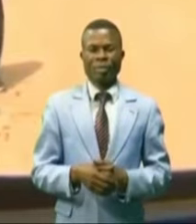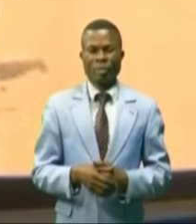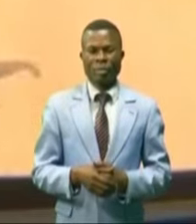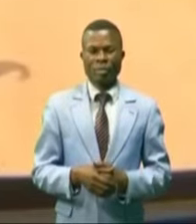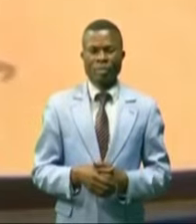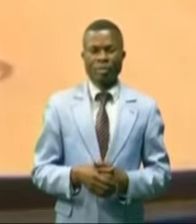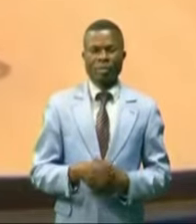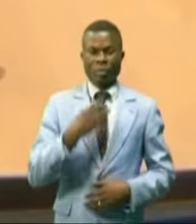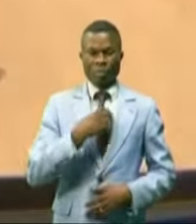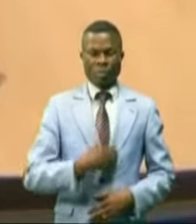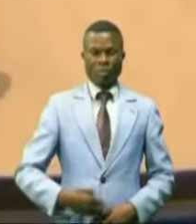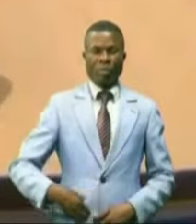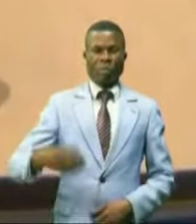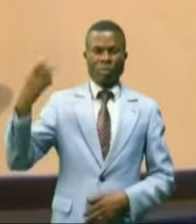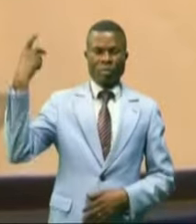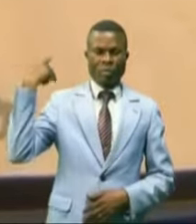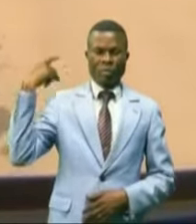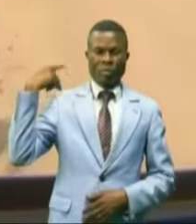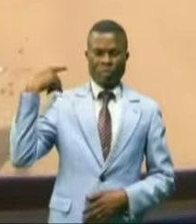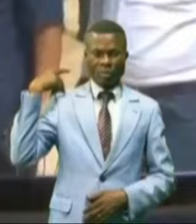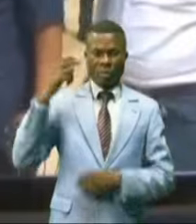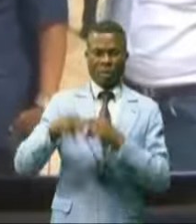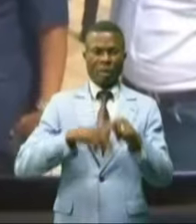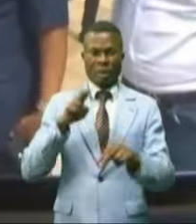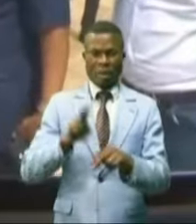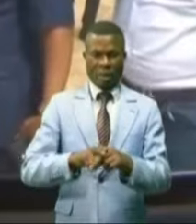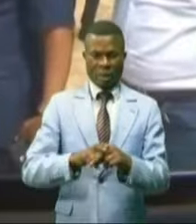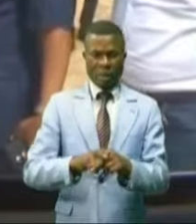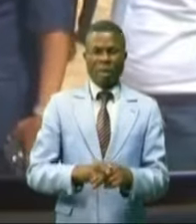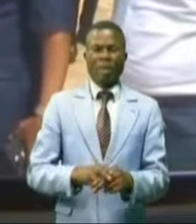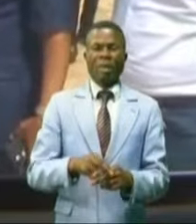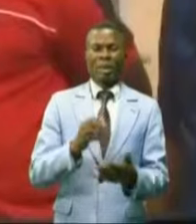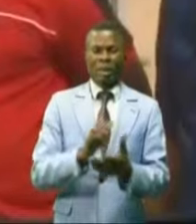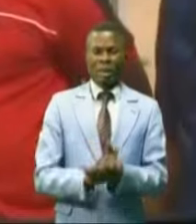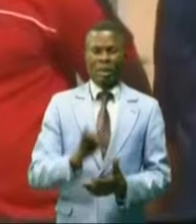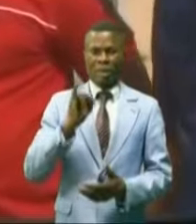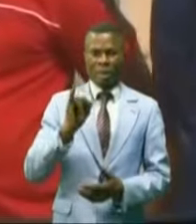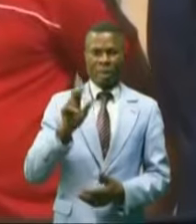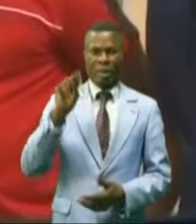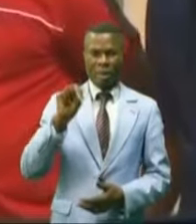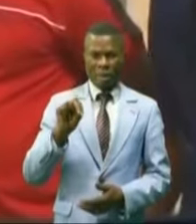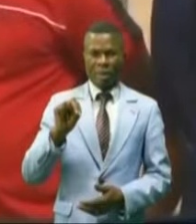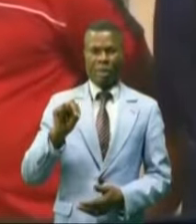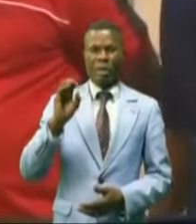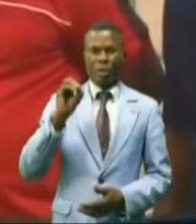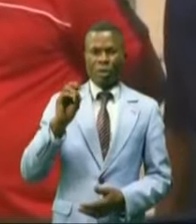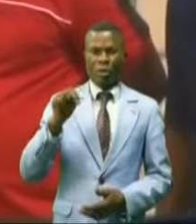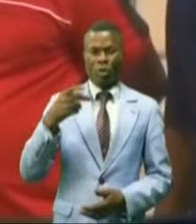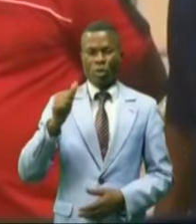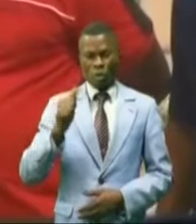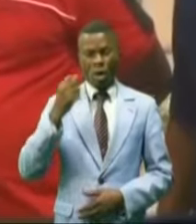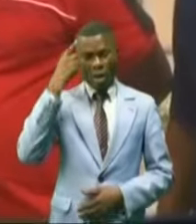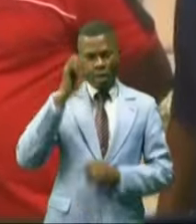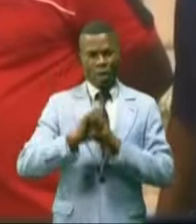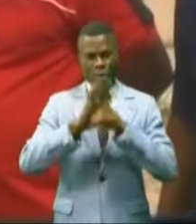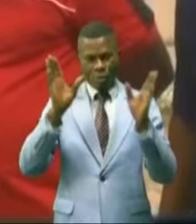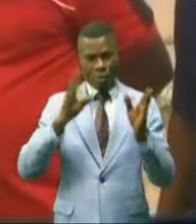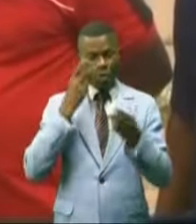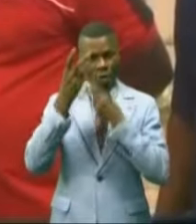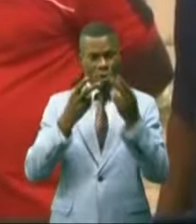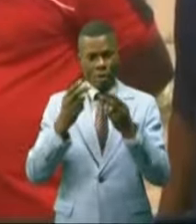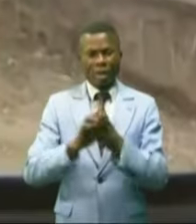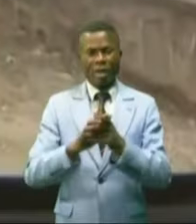Mettre à profit ses vacances parlementaires, l'honorable député national Trésor Limengo Ikolonga l'a bien compris. Voilà qui justifie ses nombreuses sorties dans la